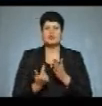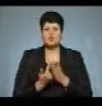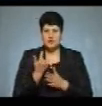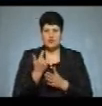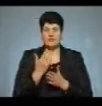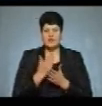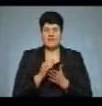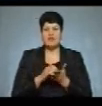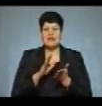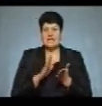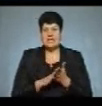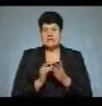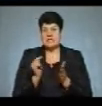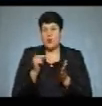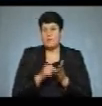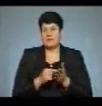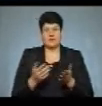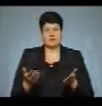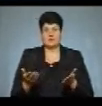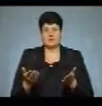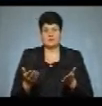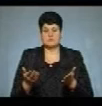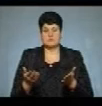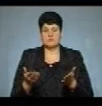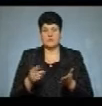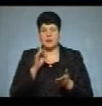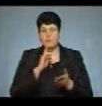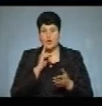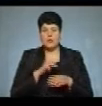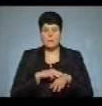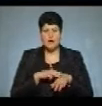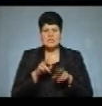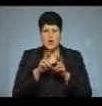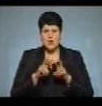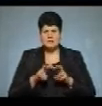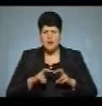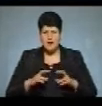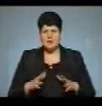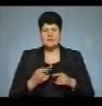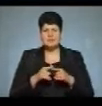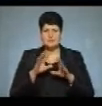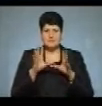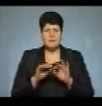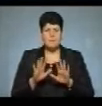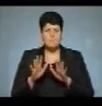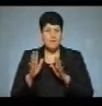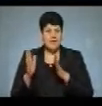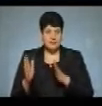в реєстрі якимось чином опинилися. От, поки поліція розбиралася з цими всіма